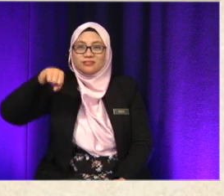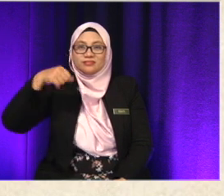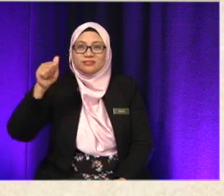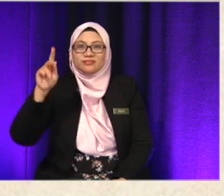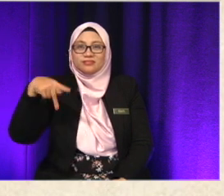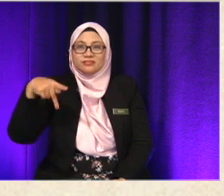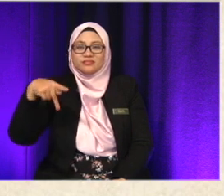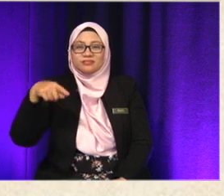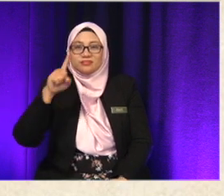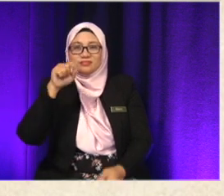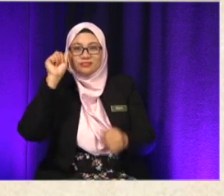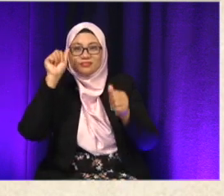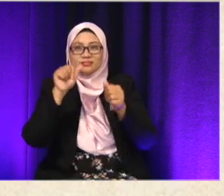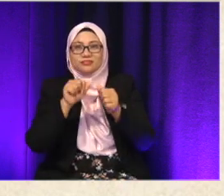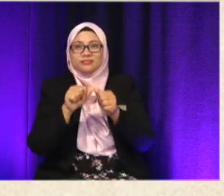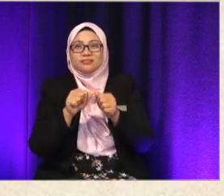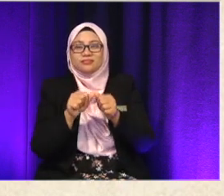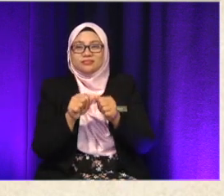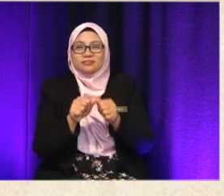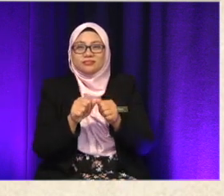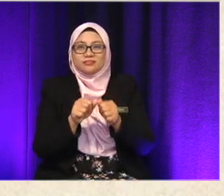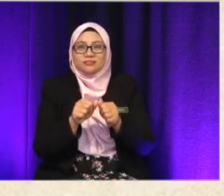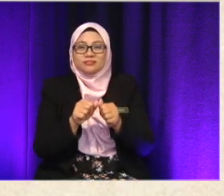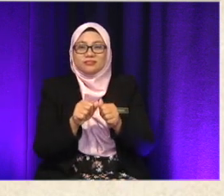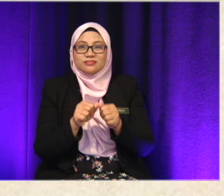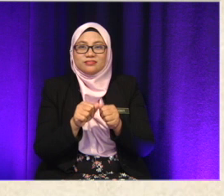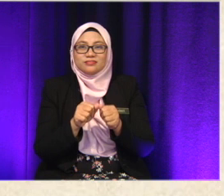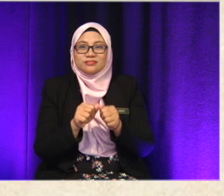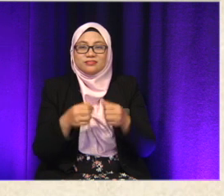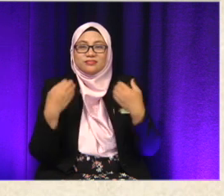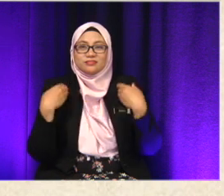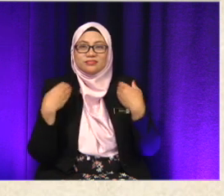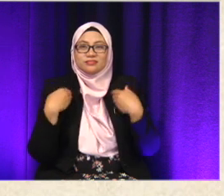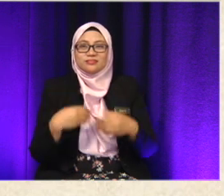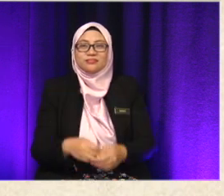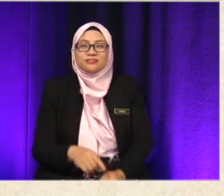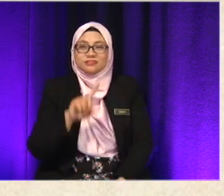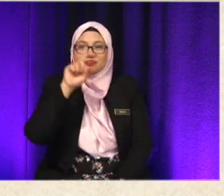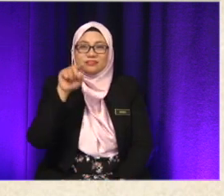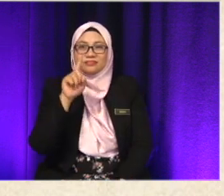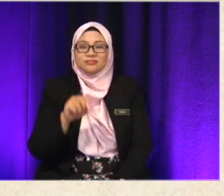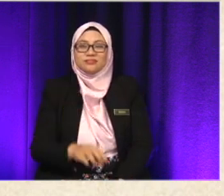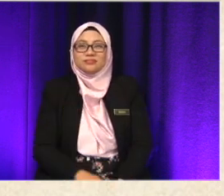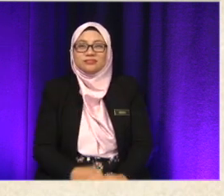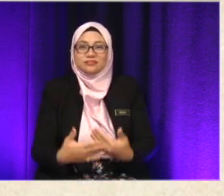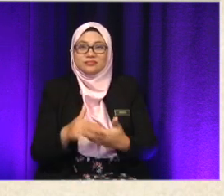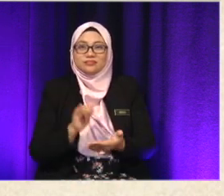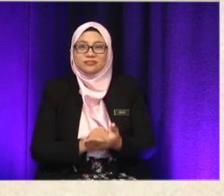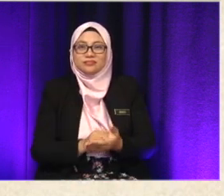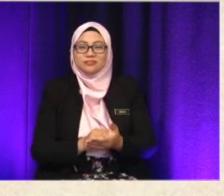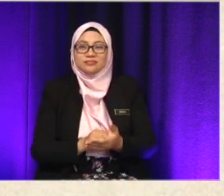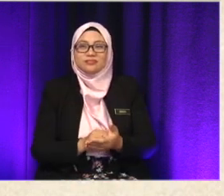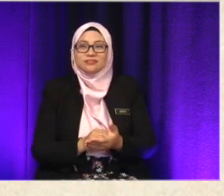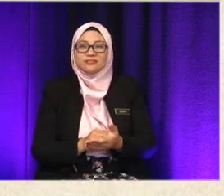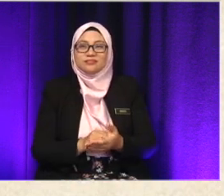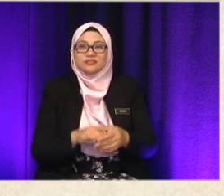sikit. Cikgu tulis sinilah Di mana dia ada ball bearing, kemudian dia ada tanda V tu. Okey, sebenarnya dia